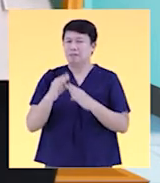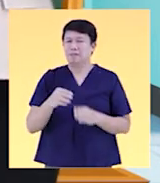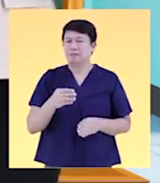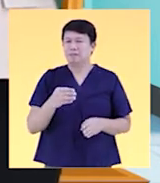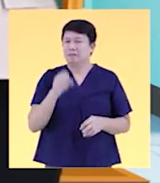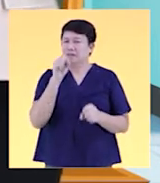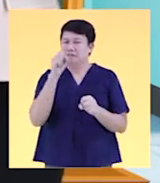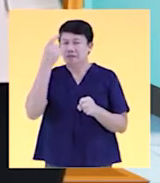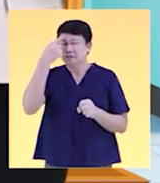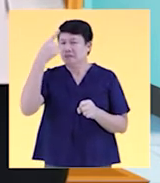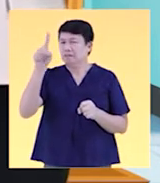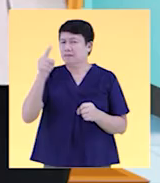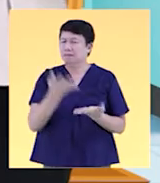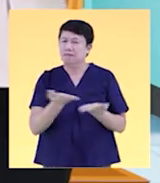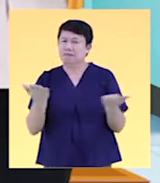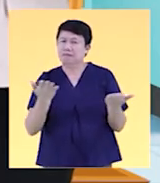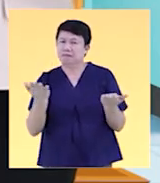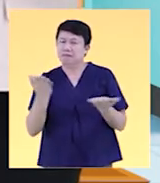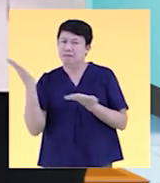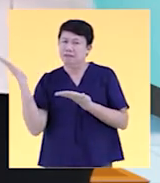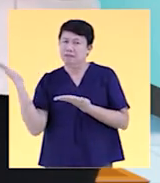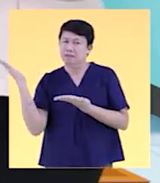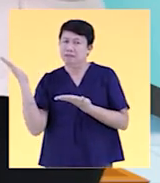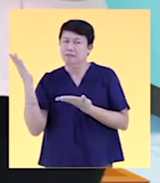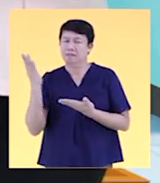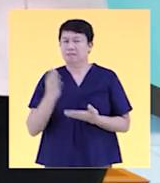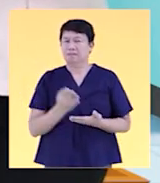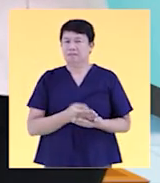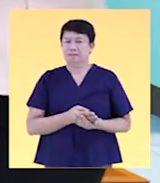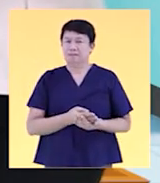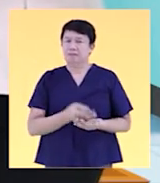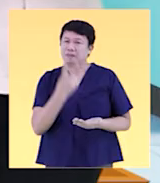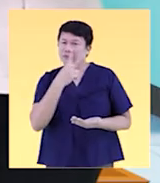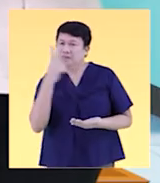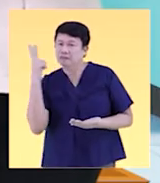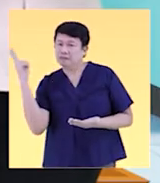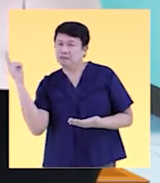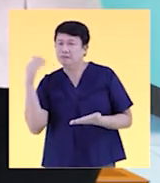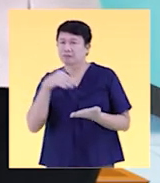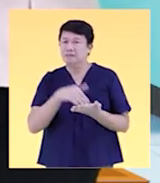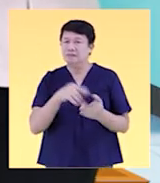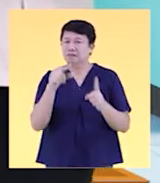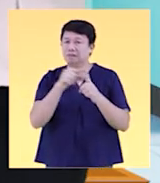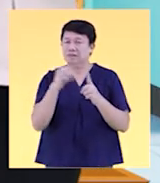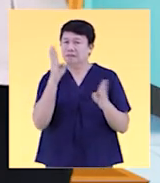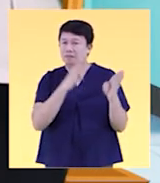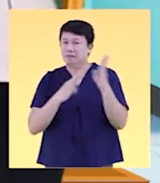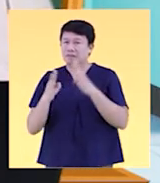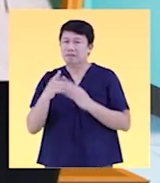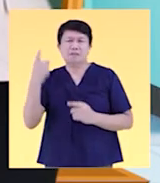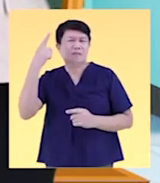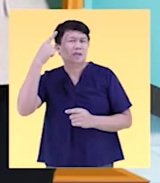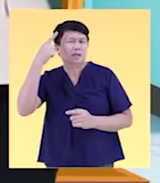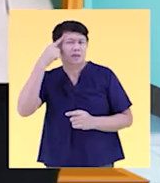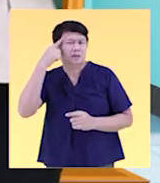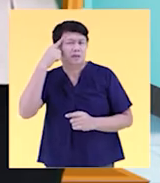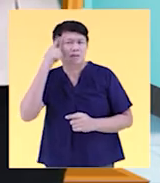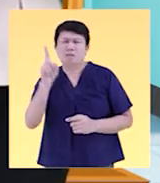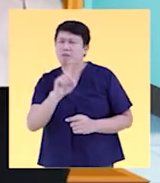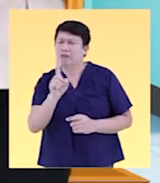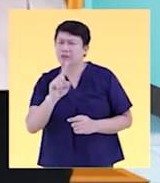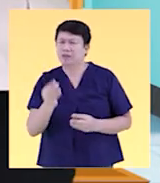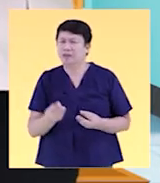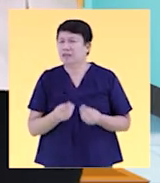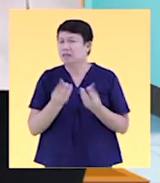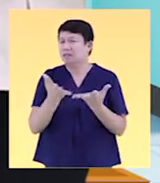At para saan ang mga ito? Tignan muli ang word problem. Sa palagay ninyo, ano ang mga